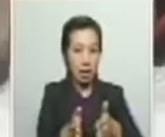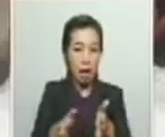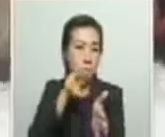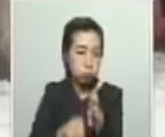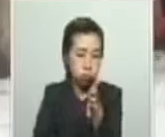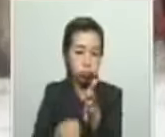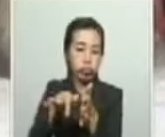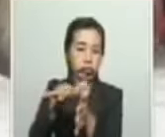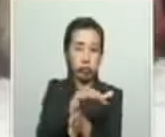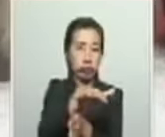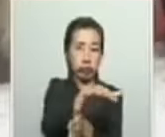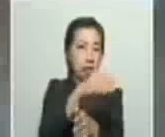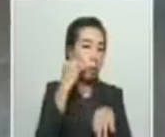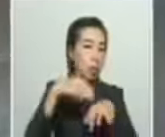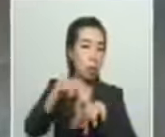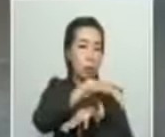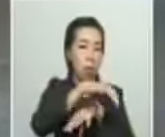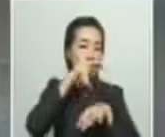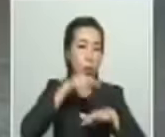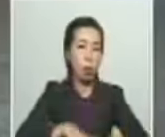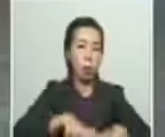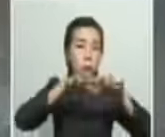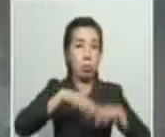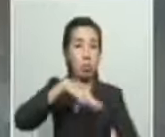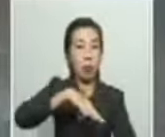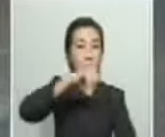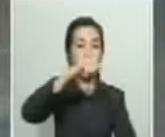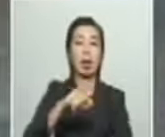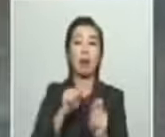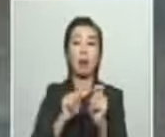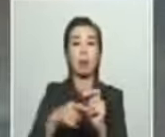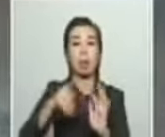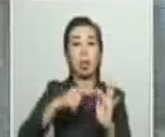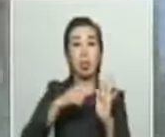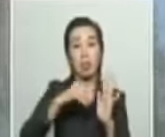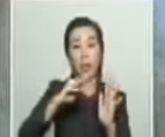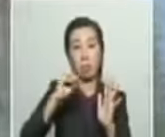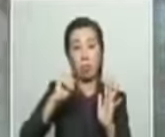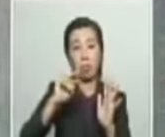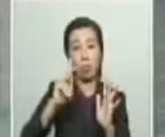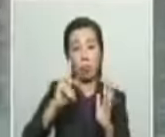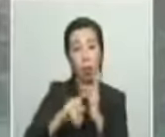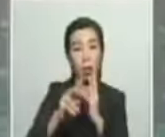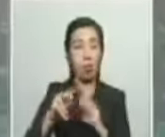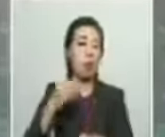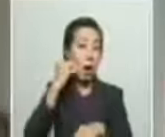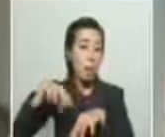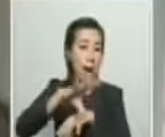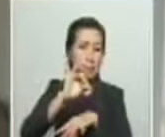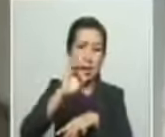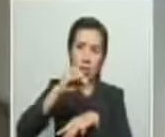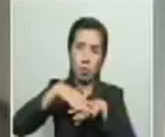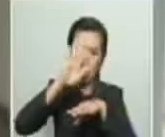นะฮะ5หมู่บ้านในอำเภอเมืองอำเภอป่าโมกนะครับประมาณ80หลังคาเรือนนะฮะได้รับความเดือดร้ อ นนี่นะ